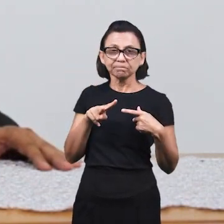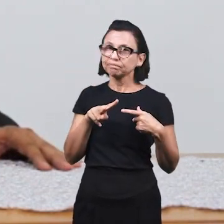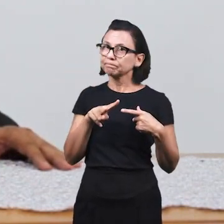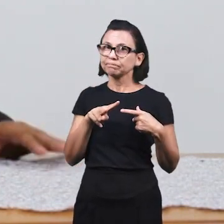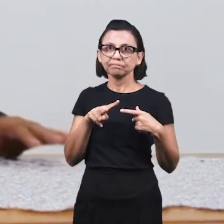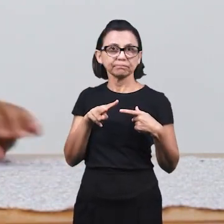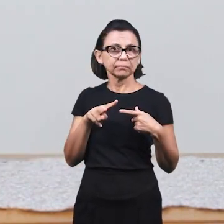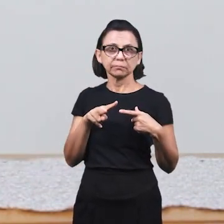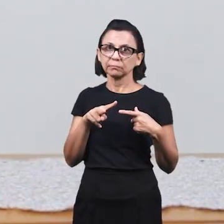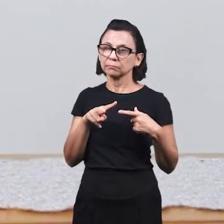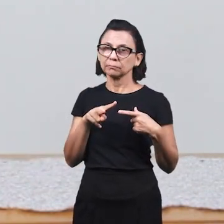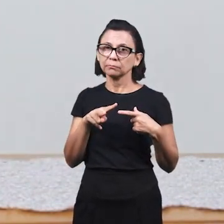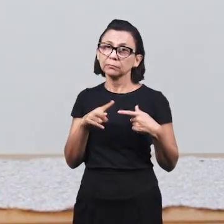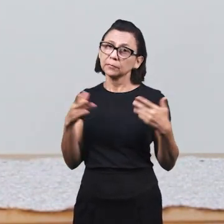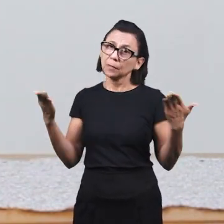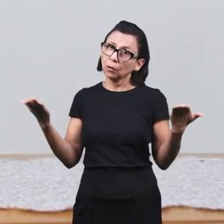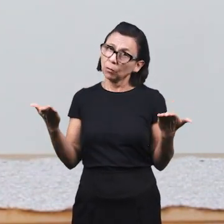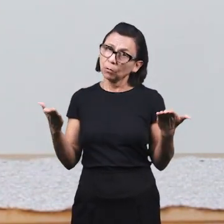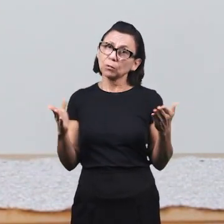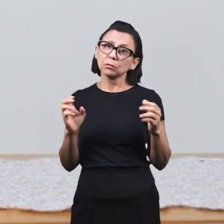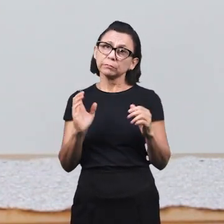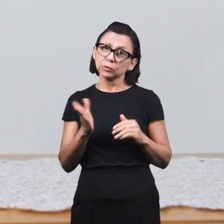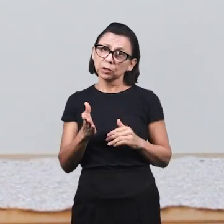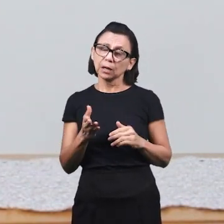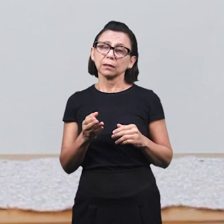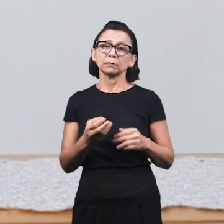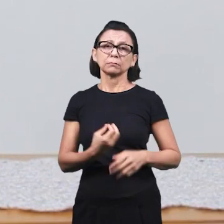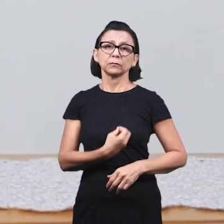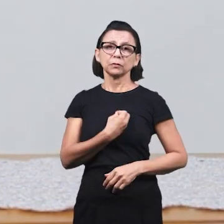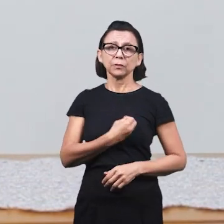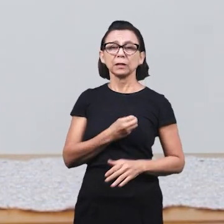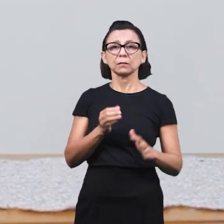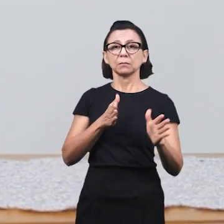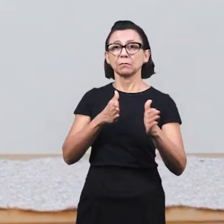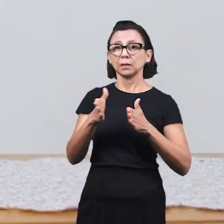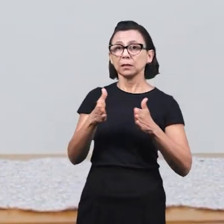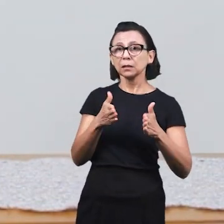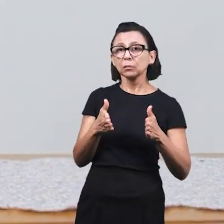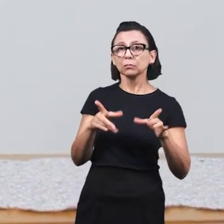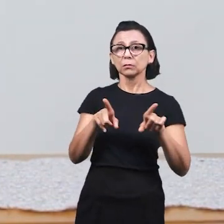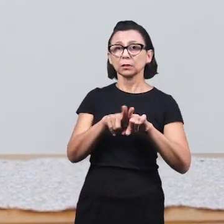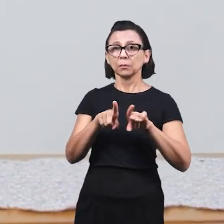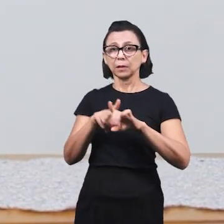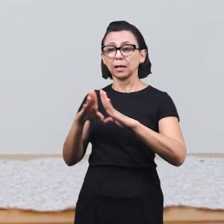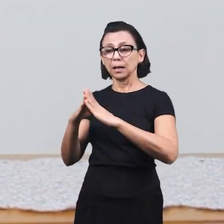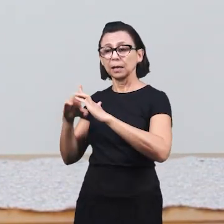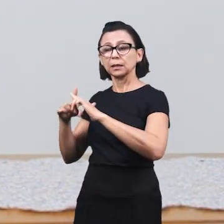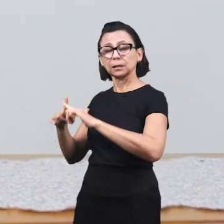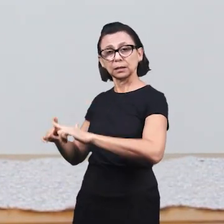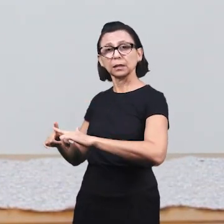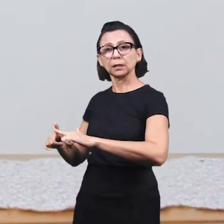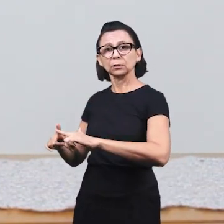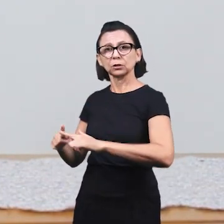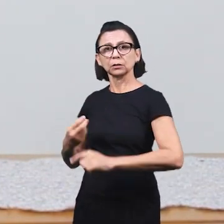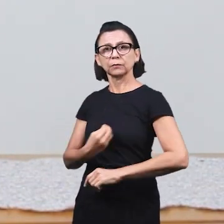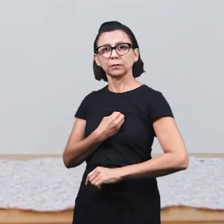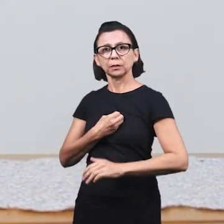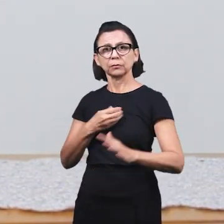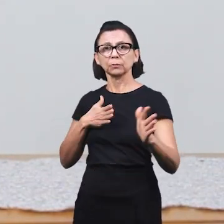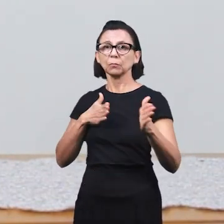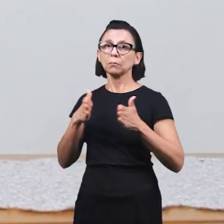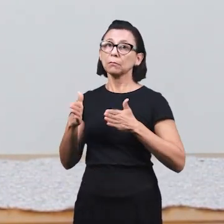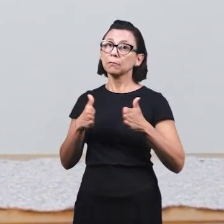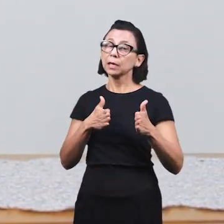никто не видел такого. И так мы с вами живем в такой момент. Для церкви это тоже особое